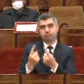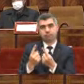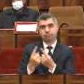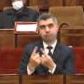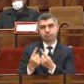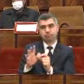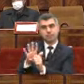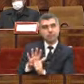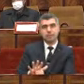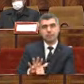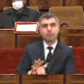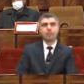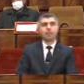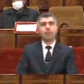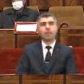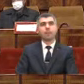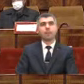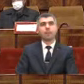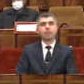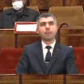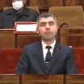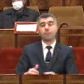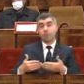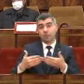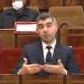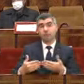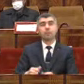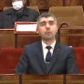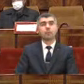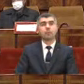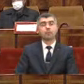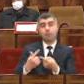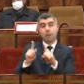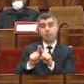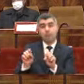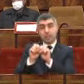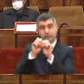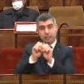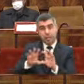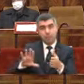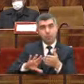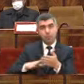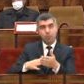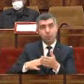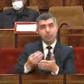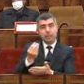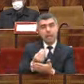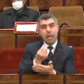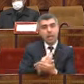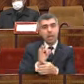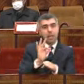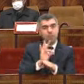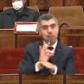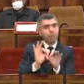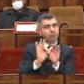الوزير، بحيث العجز ديالها كان تام في التعميم ديال التعليم الاولي.